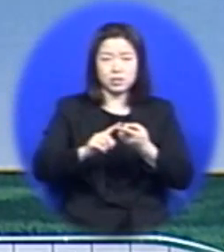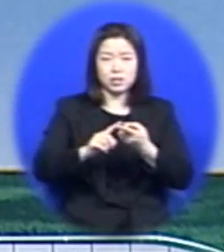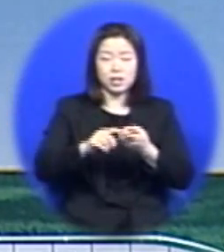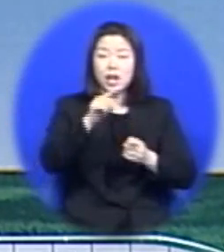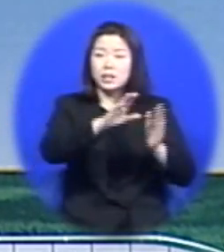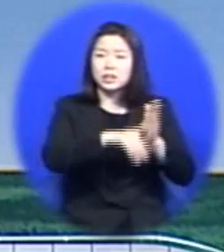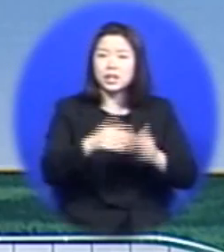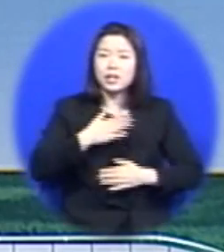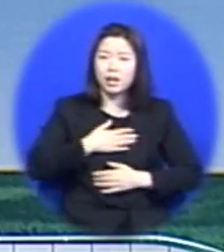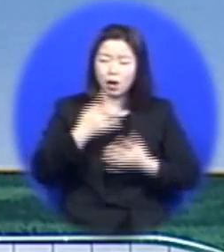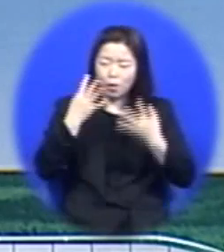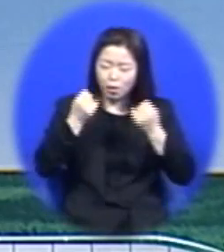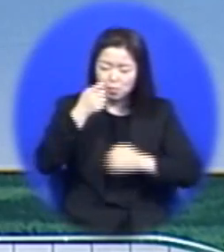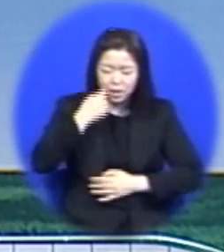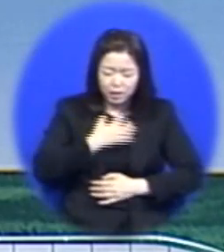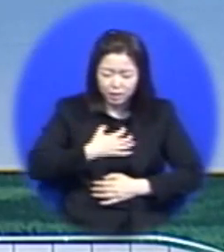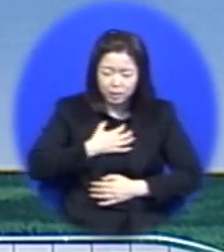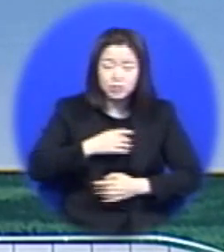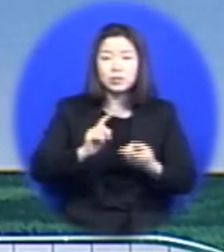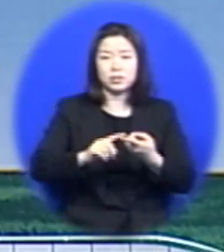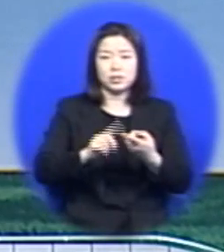그때 내가 얼마나 슬펐는지,